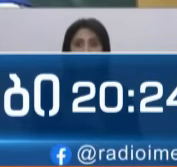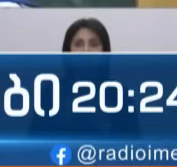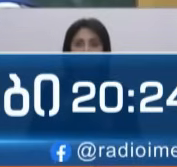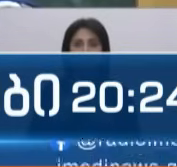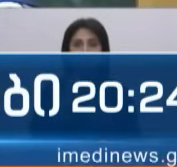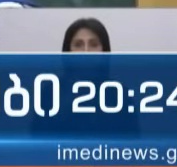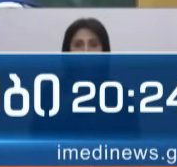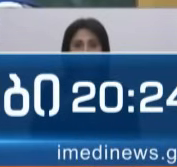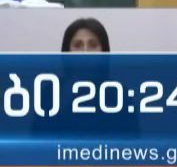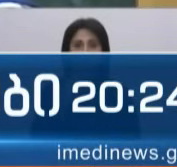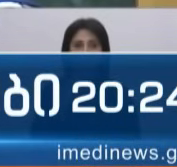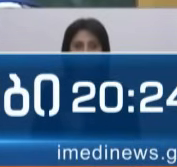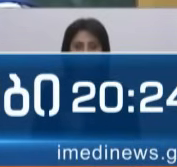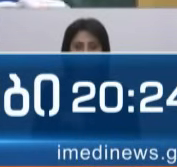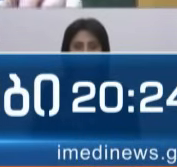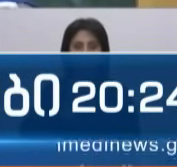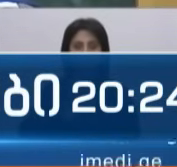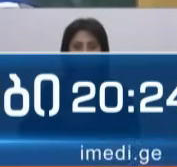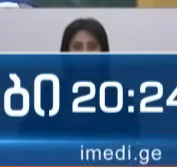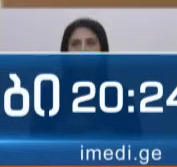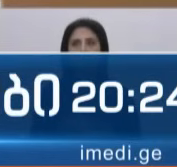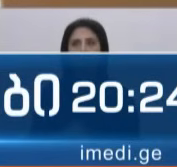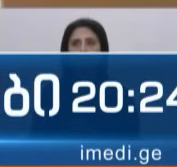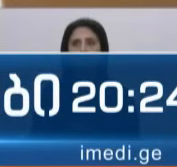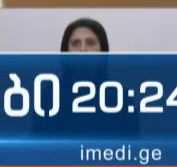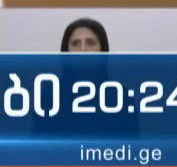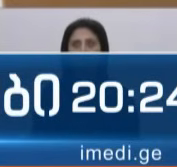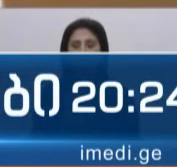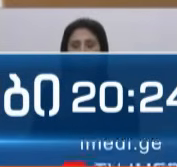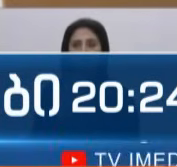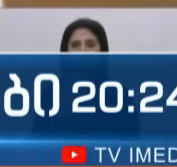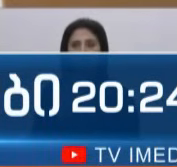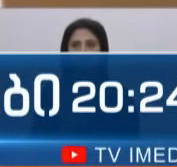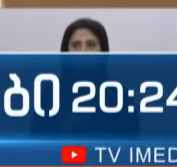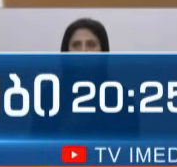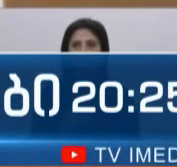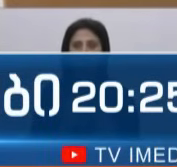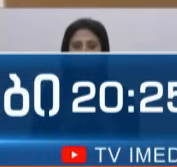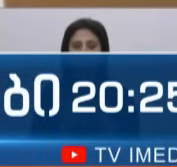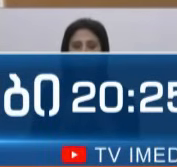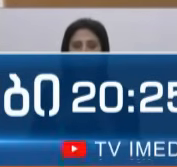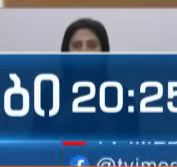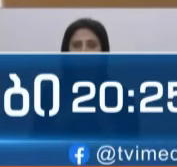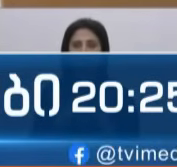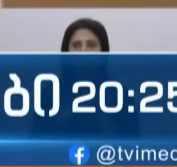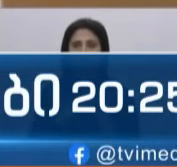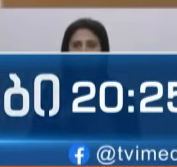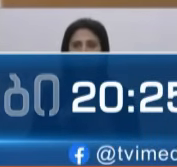შეიქმნა 224,000 სამუშაო ადგილი. პოლიტიკაშიც რომ იგივე შეფასება